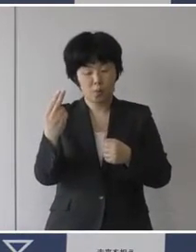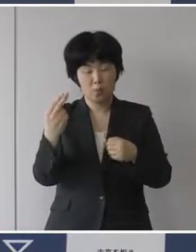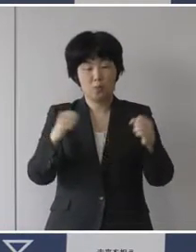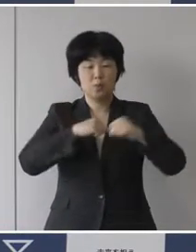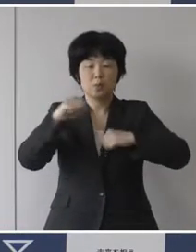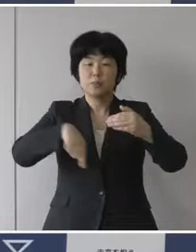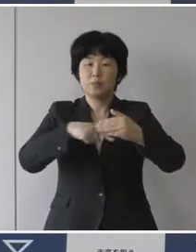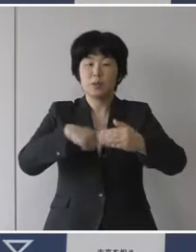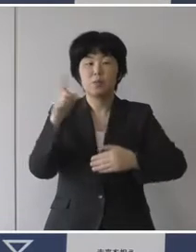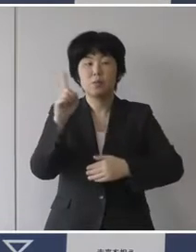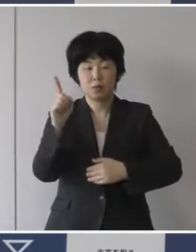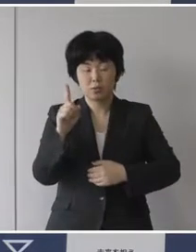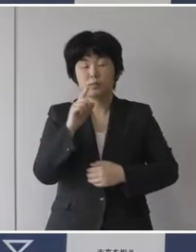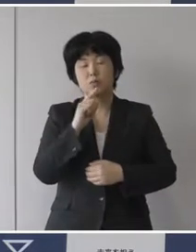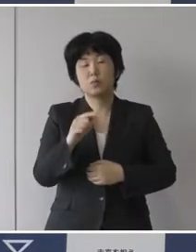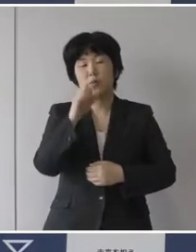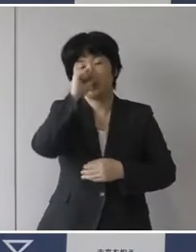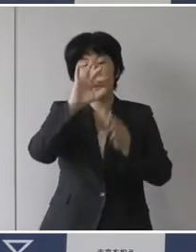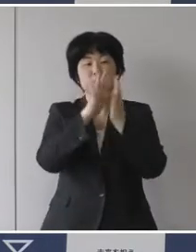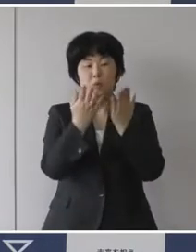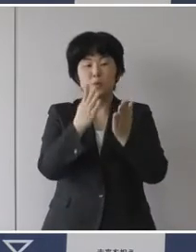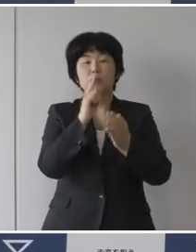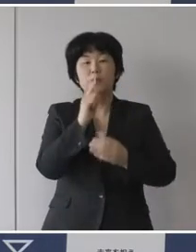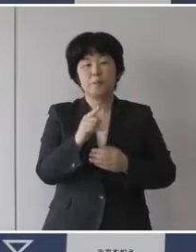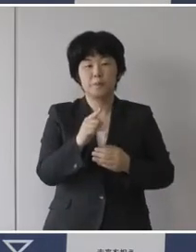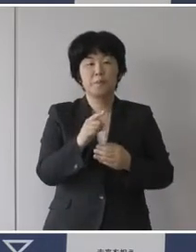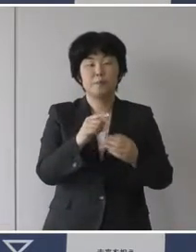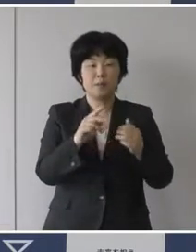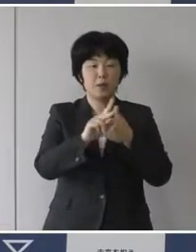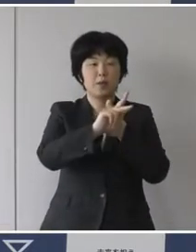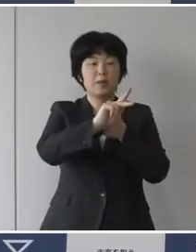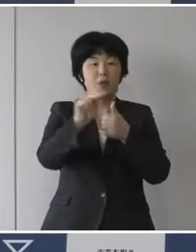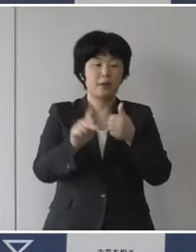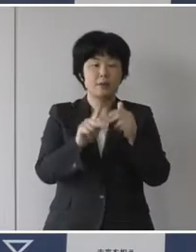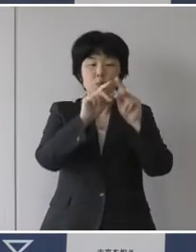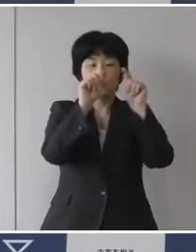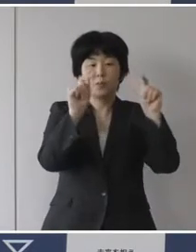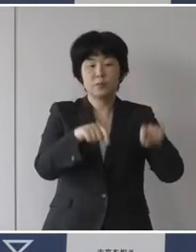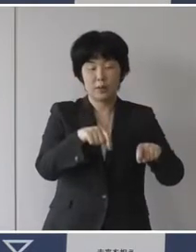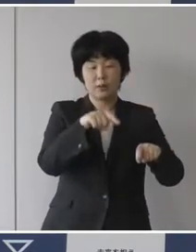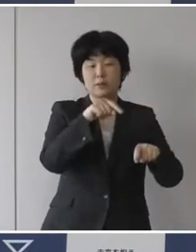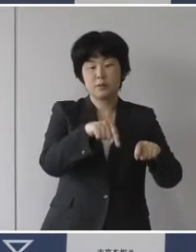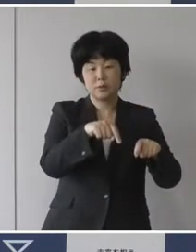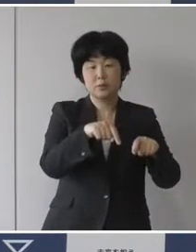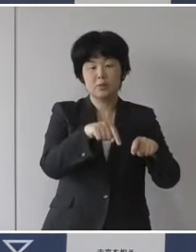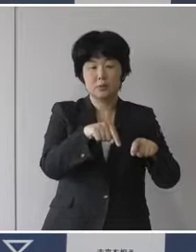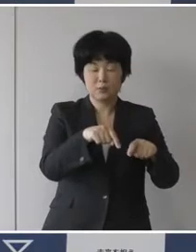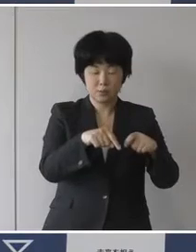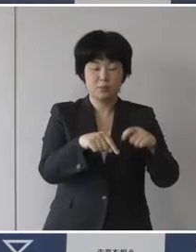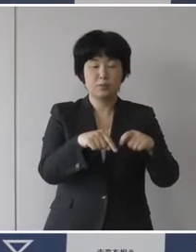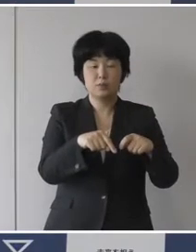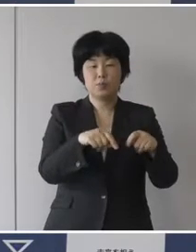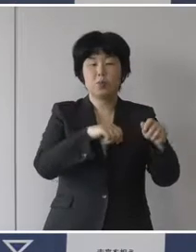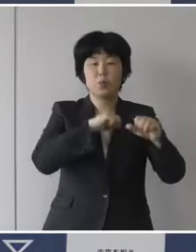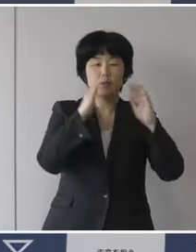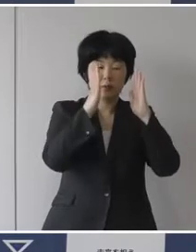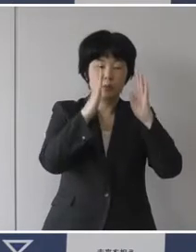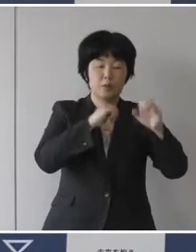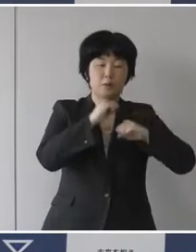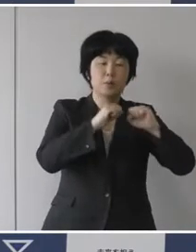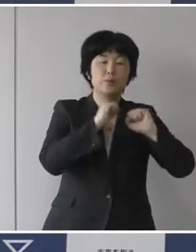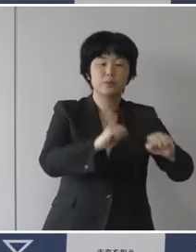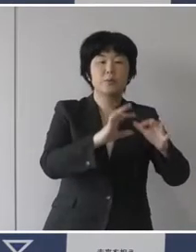環境なんかにも力を入れておられるので、環境に関するイベントへ吉本興業に所属する芸人さ